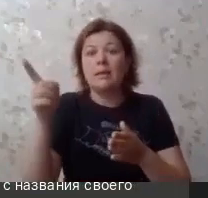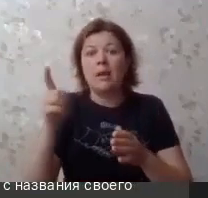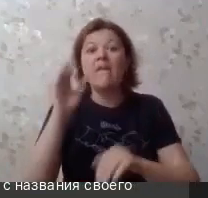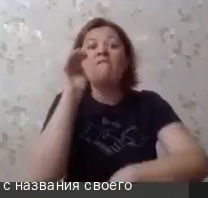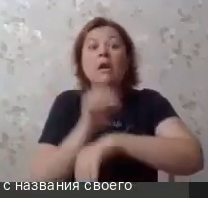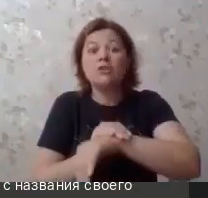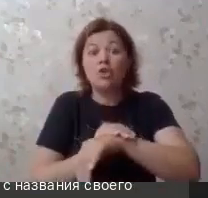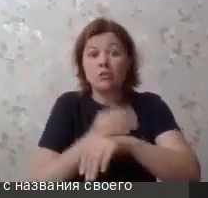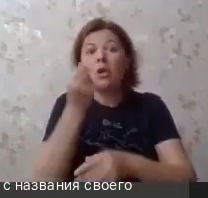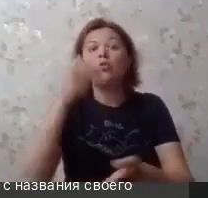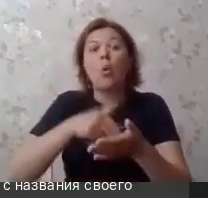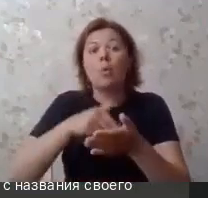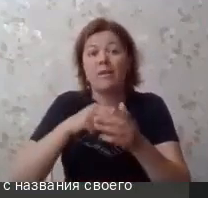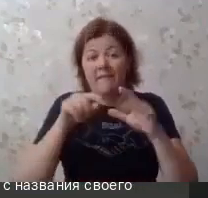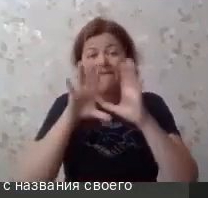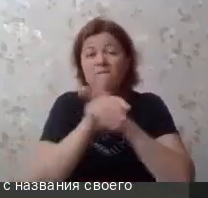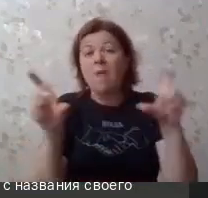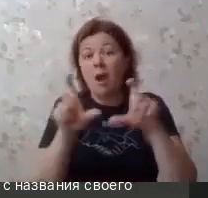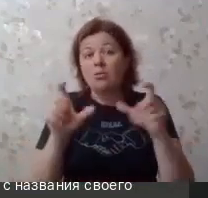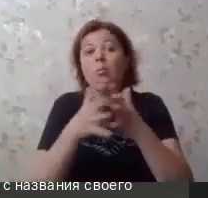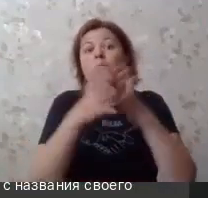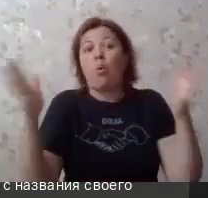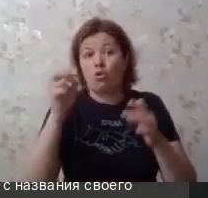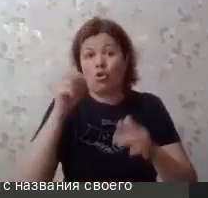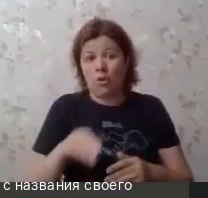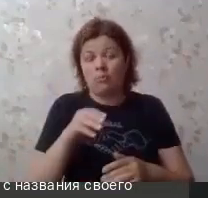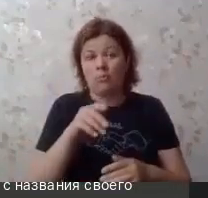доплачивать или откатить покупку назад, отказаться от покупки.